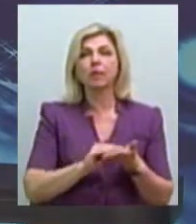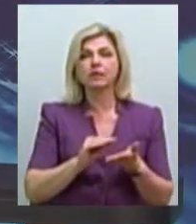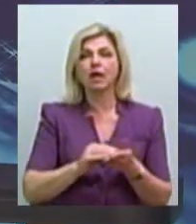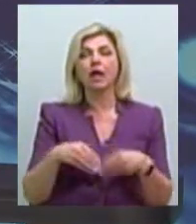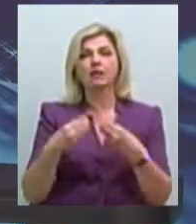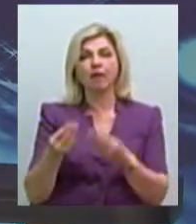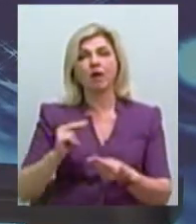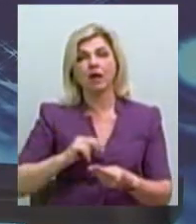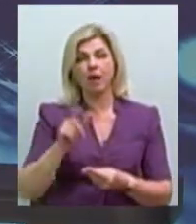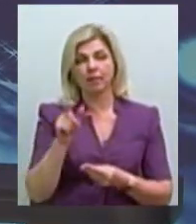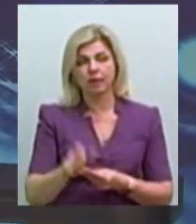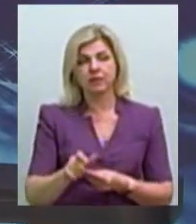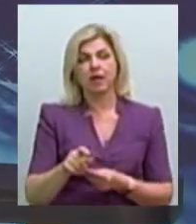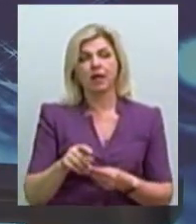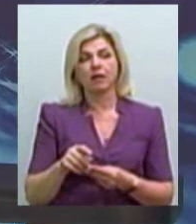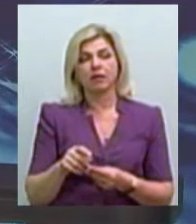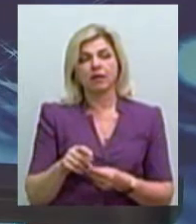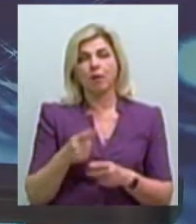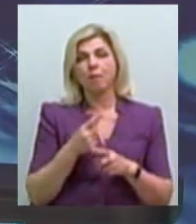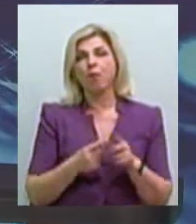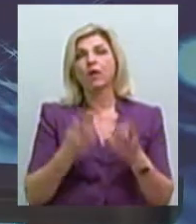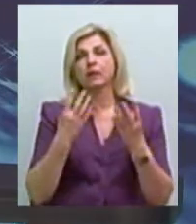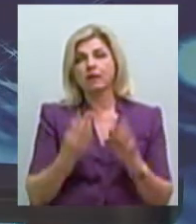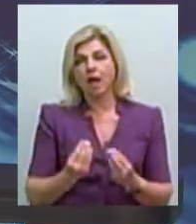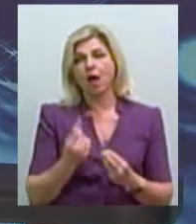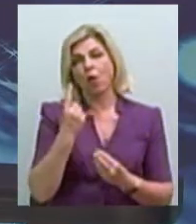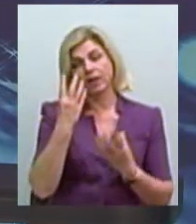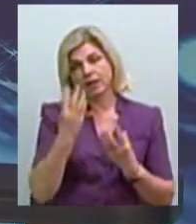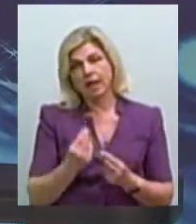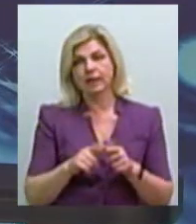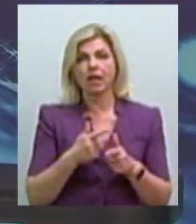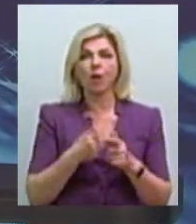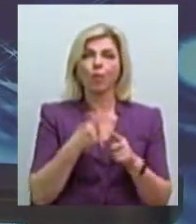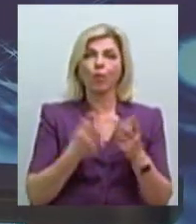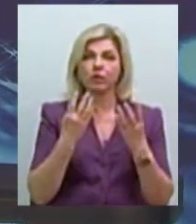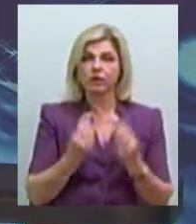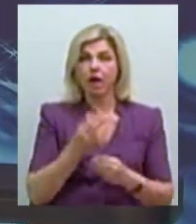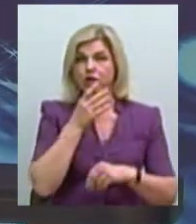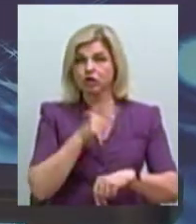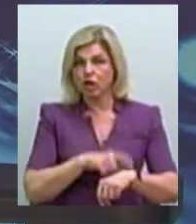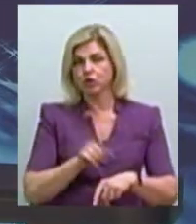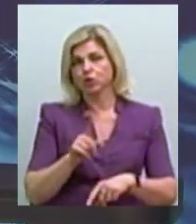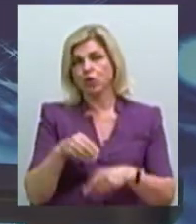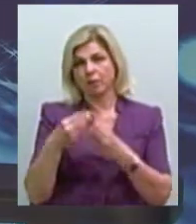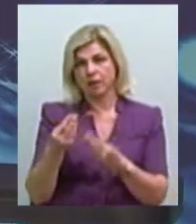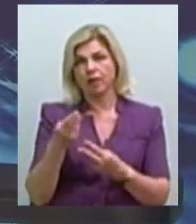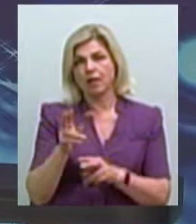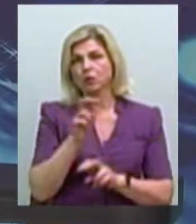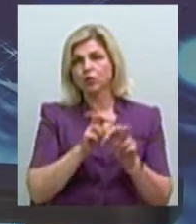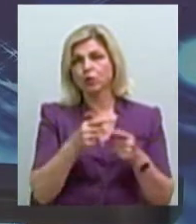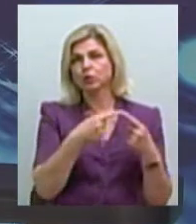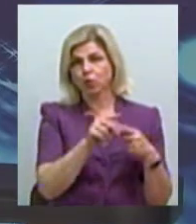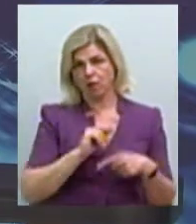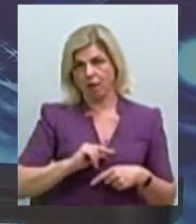працівнику, попереджається за 3 місяці, надавати там півдня, день, там якийсь час для того, щоб він мав за цей час підшукувати собі роботу. Тобто наші